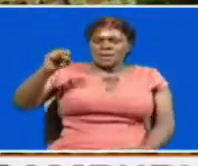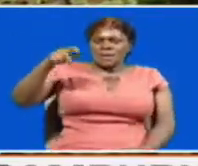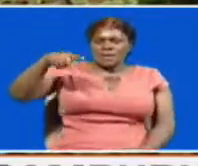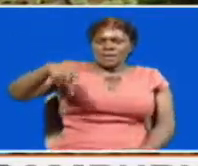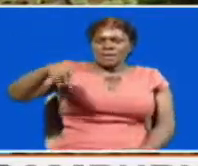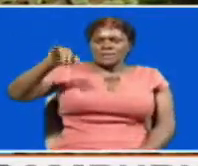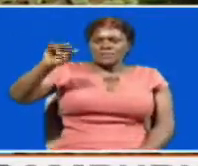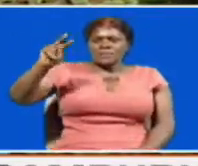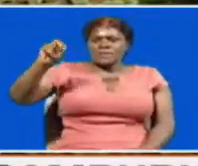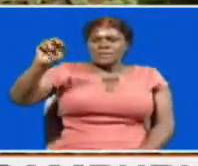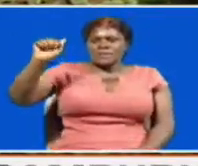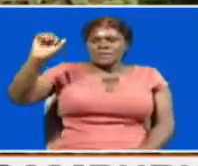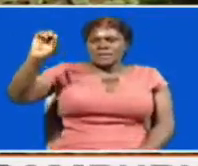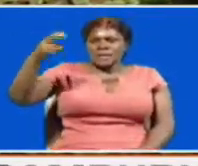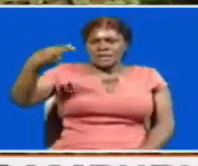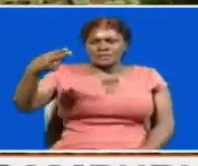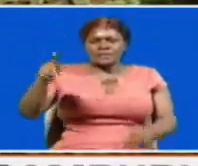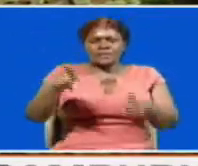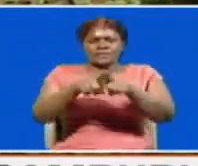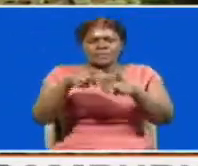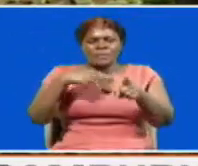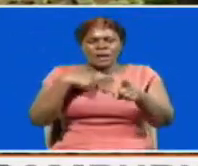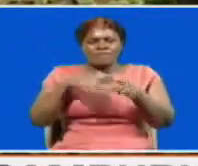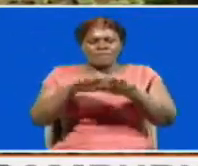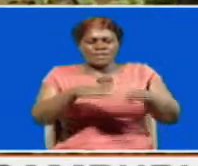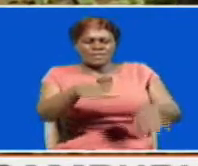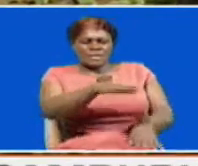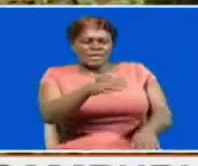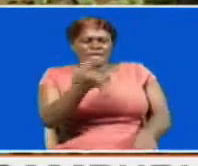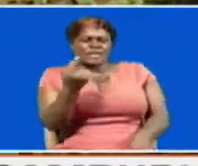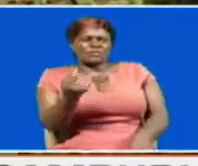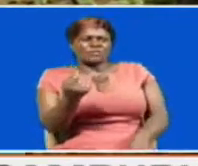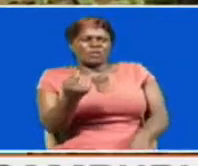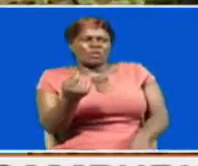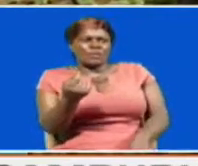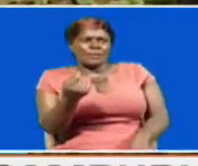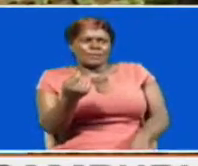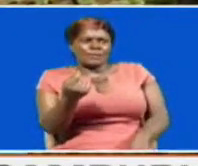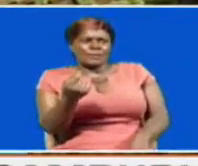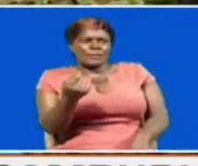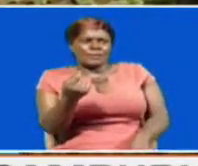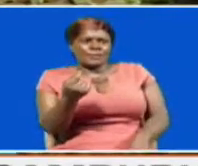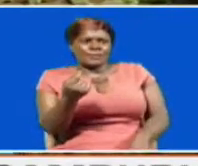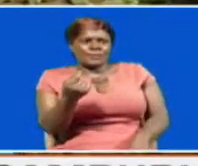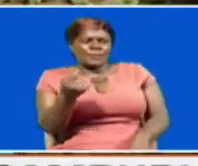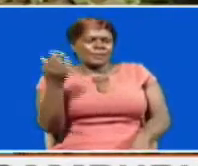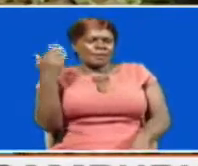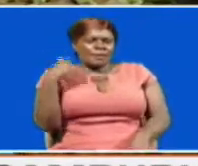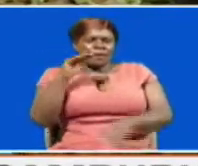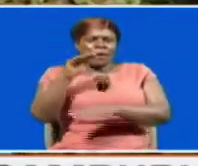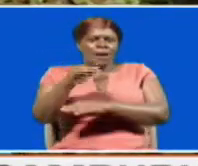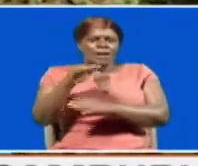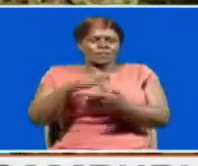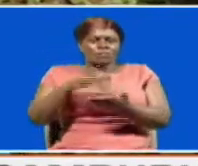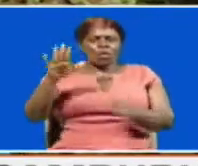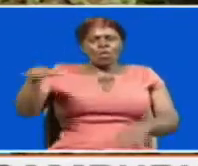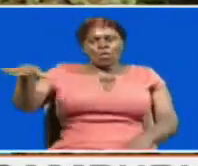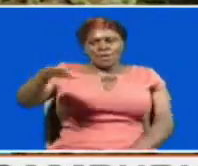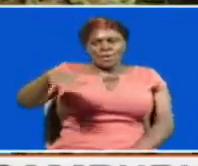shamba. Na pia tuko na space kidogo kama group. Tulikuwa tunaomba space